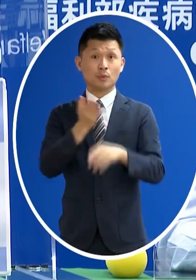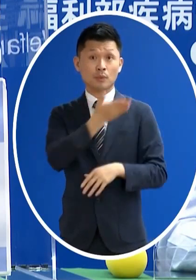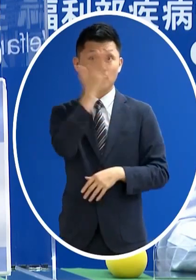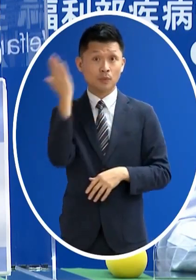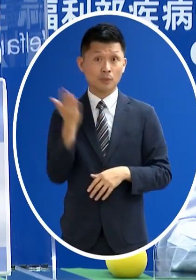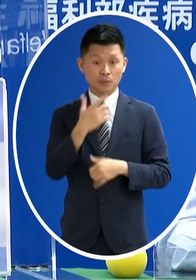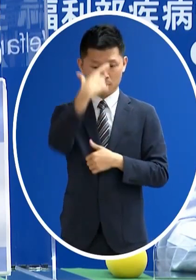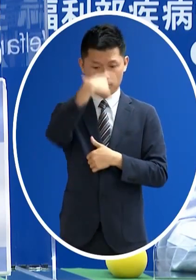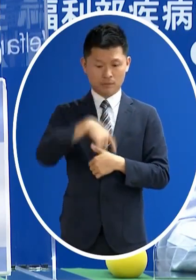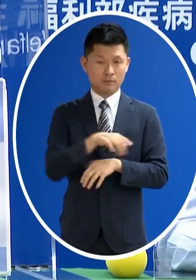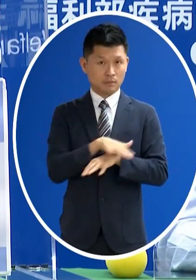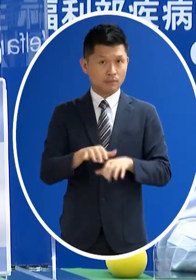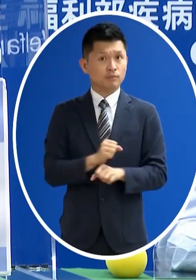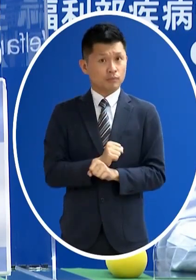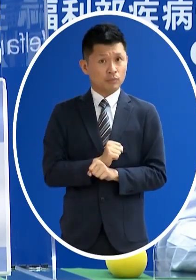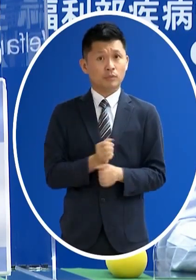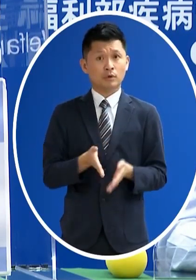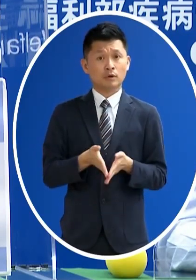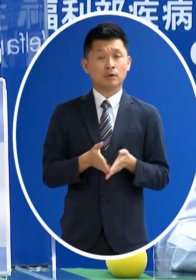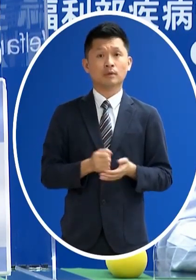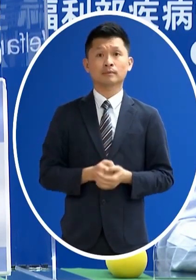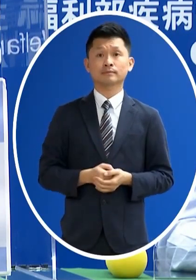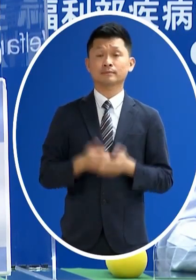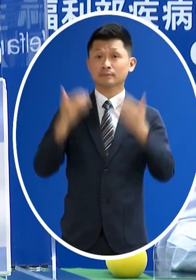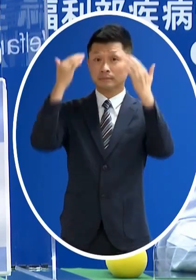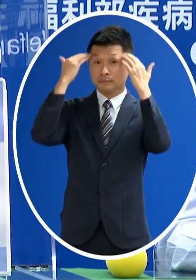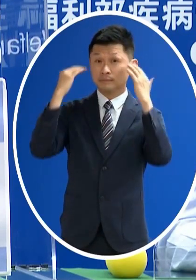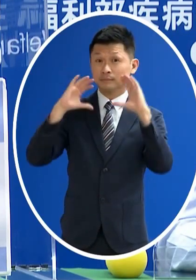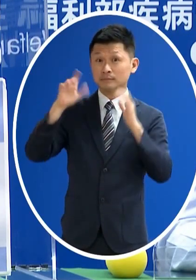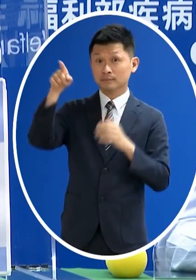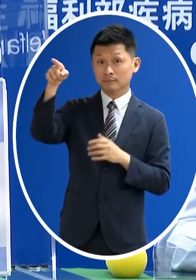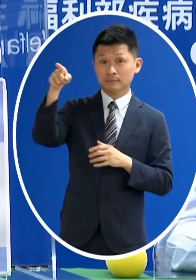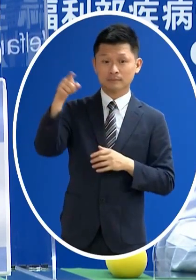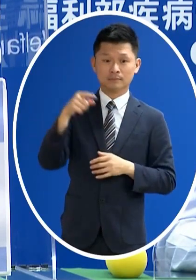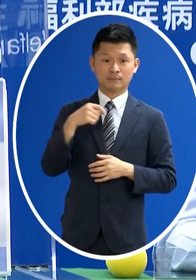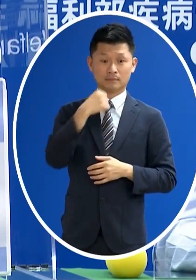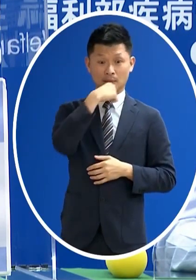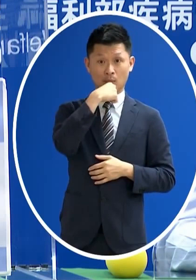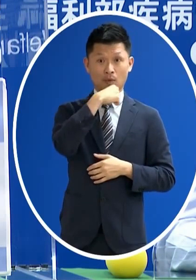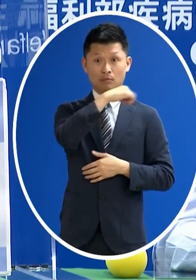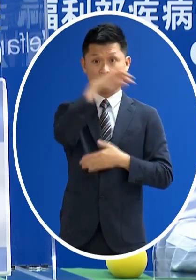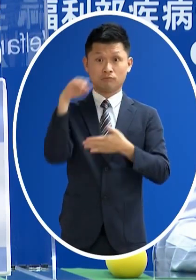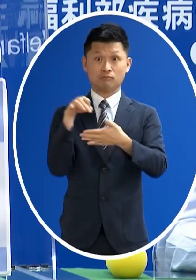安全的哈。那至于这个韩国如果有把我们列在旅游泡